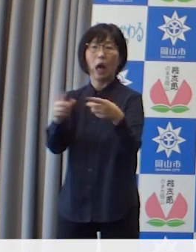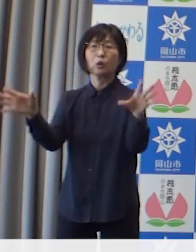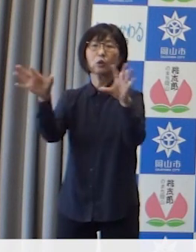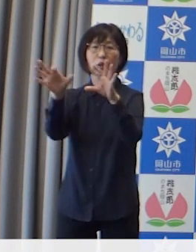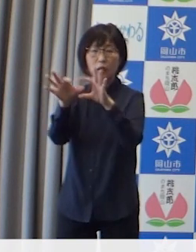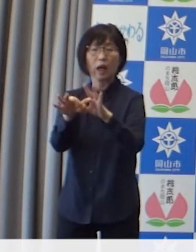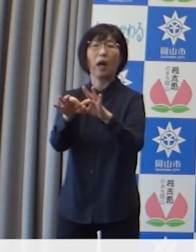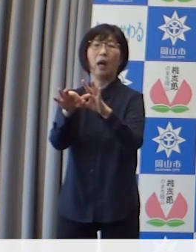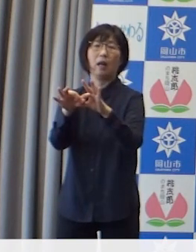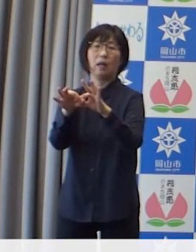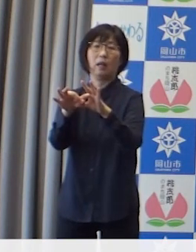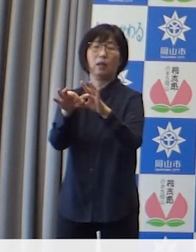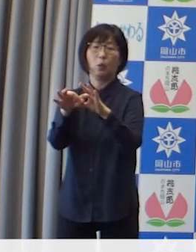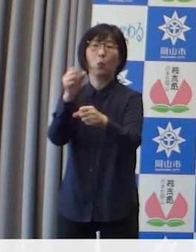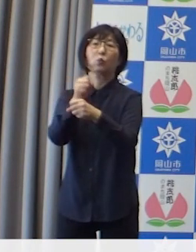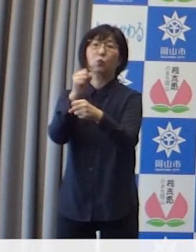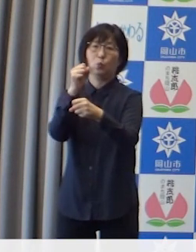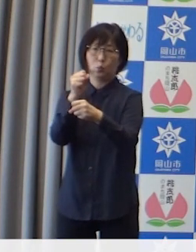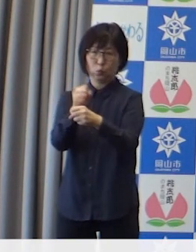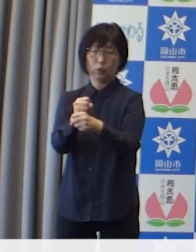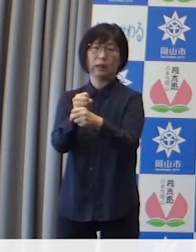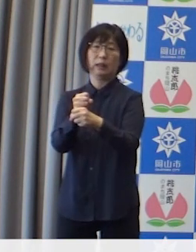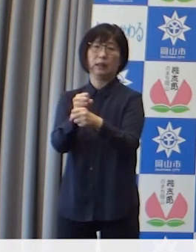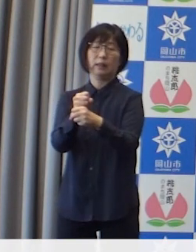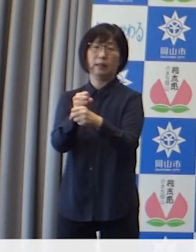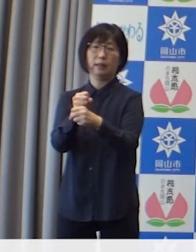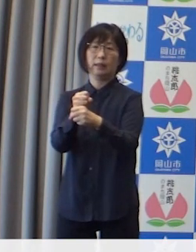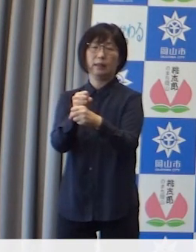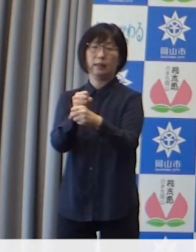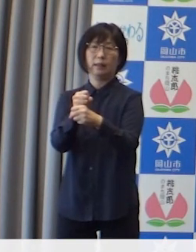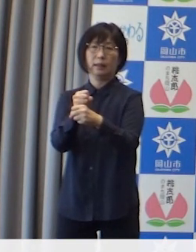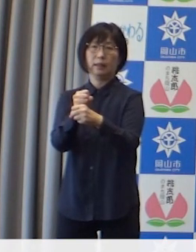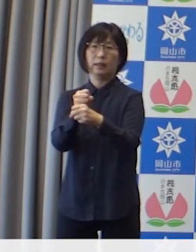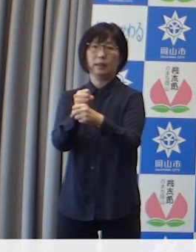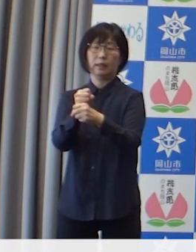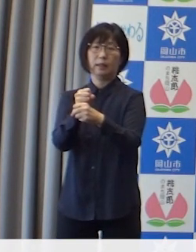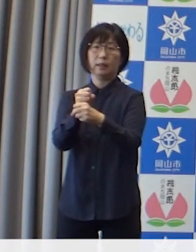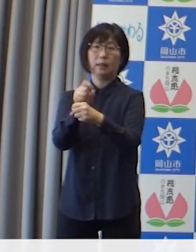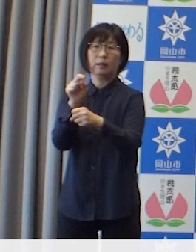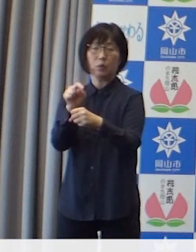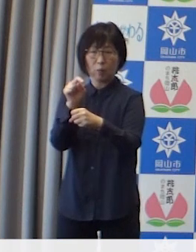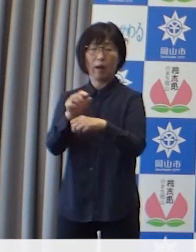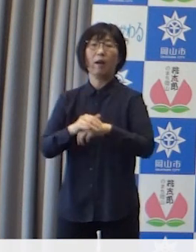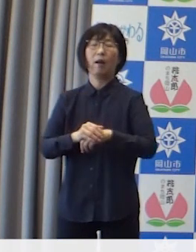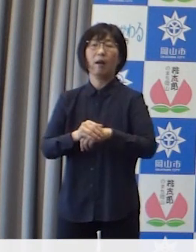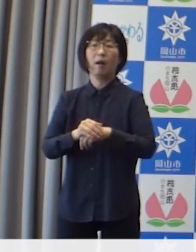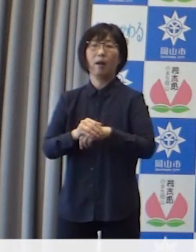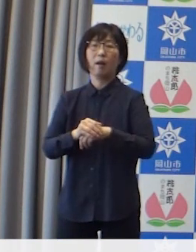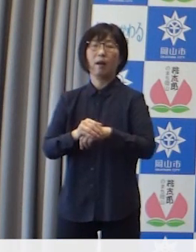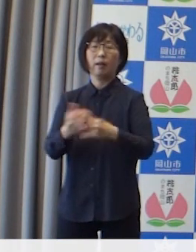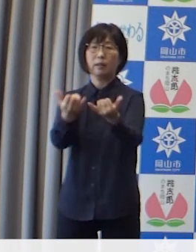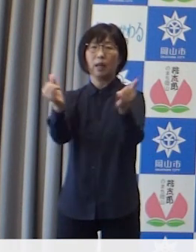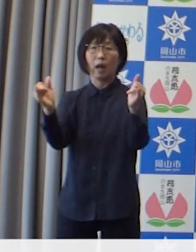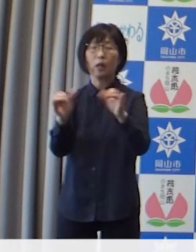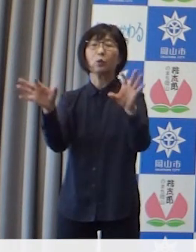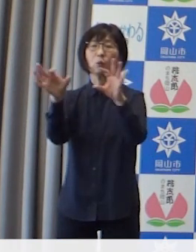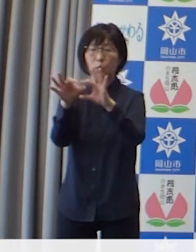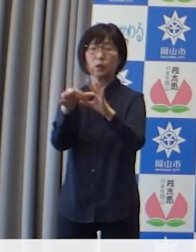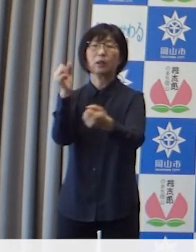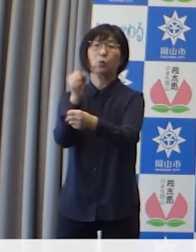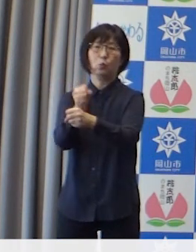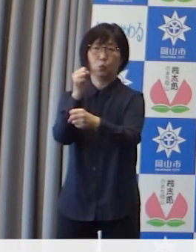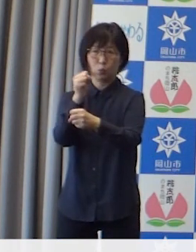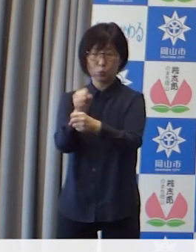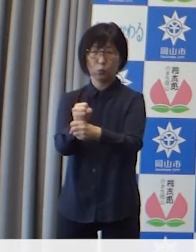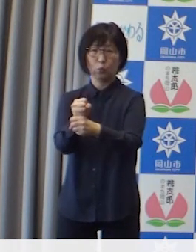の創生って作るってことですね、作る生まれるの創生ですが社会的なつながりの